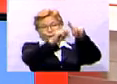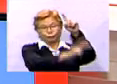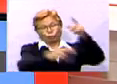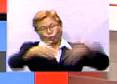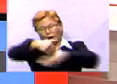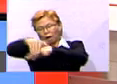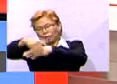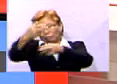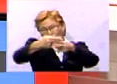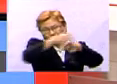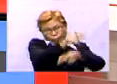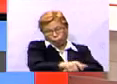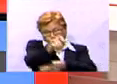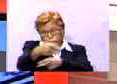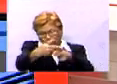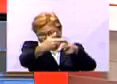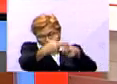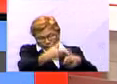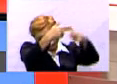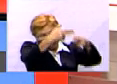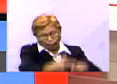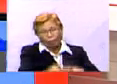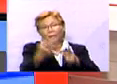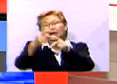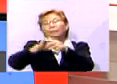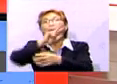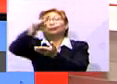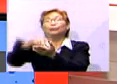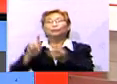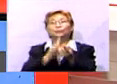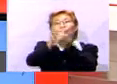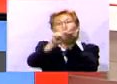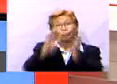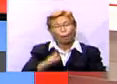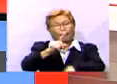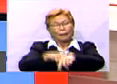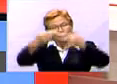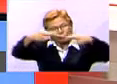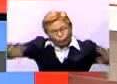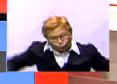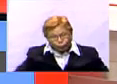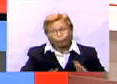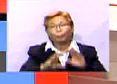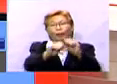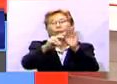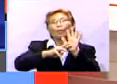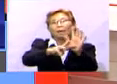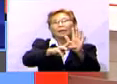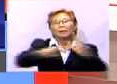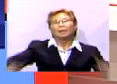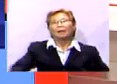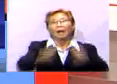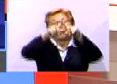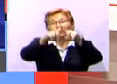telah menghantar senarai calon kepada pucuk pimpinan pusat. Ketika ditemui media selepas merasmikan persidangan perwakilan UMNO bahagian Kuala